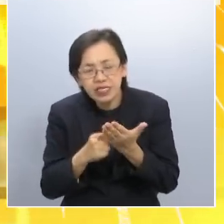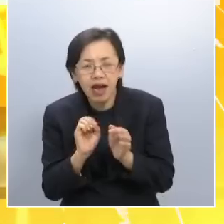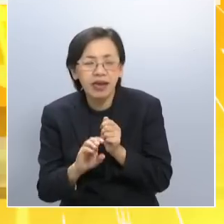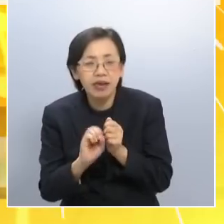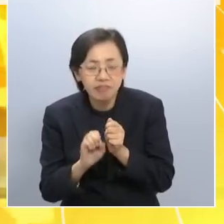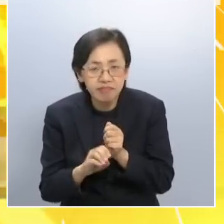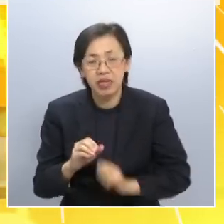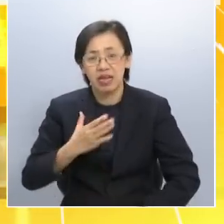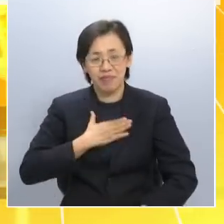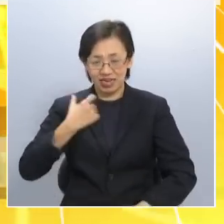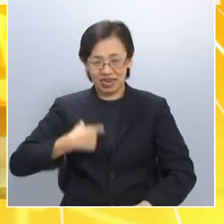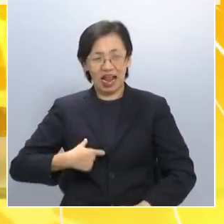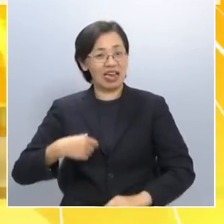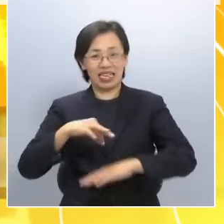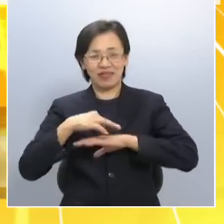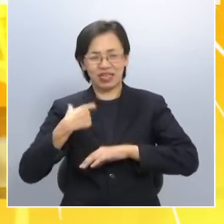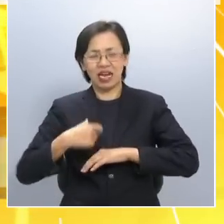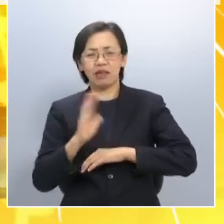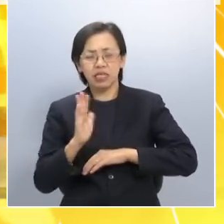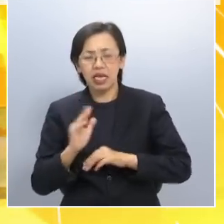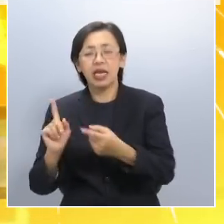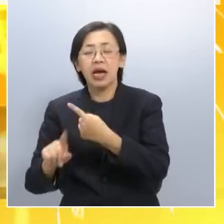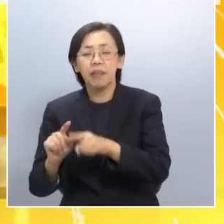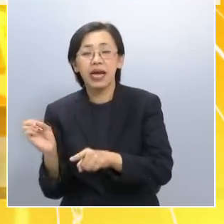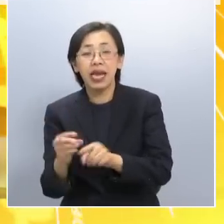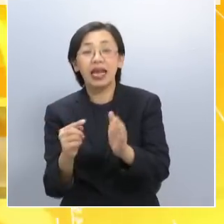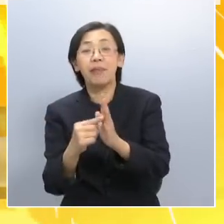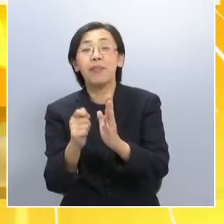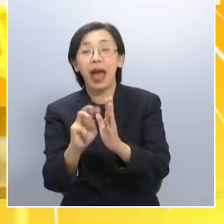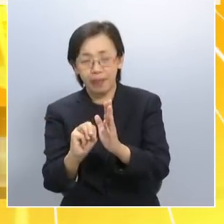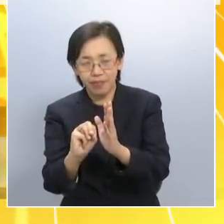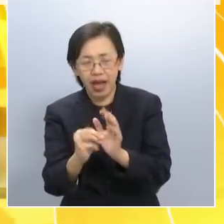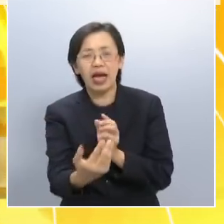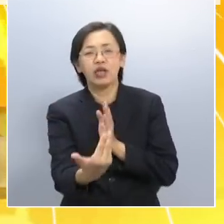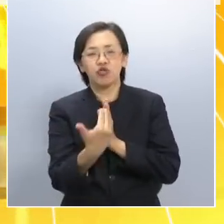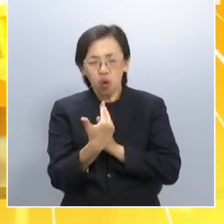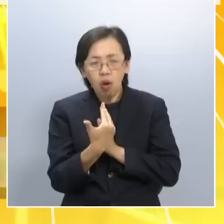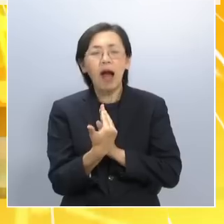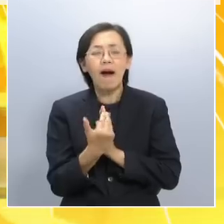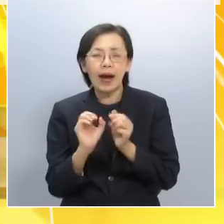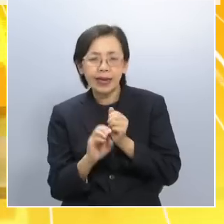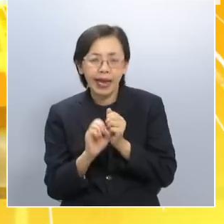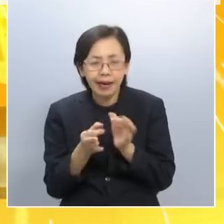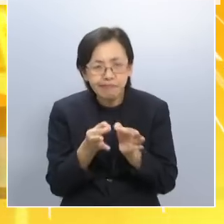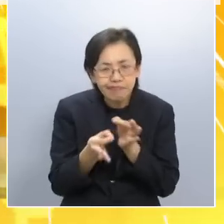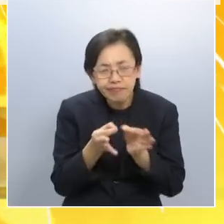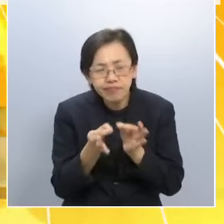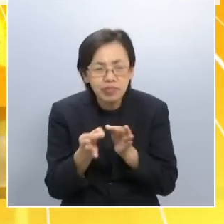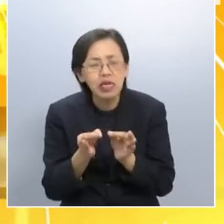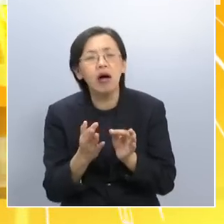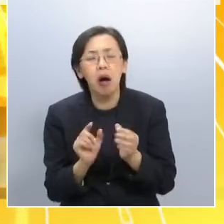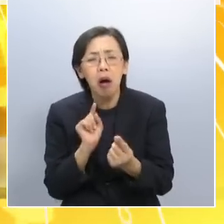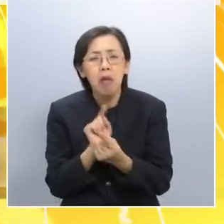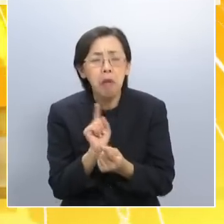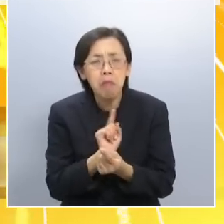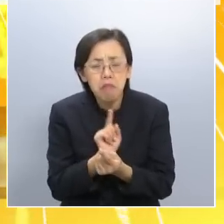ความให้เนื่องจากแอมได้รับคำแนะนำจากเพื่อนที่เป็นผู้ต้องขังให้ติดต่อตนเพื่อขอคำปรึกษาการเข้าพบก็เป็นการเข้าพ